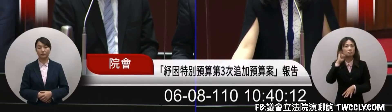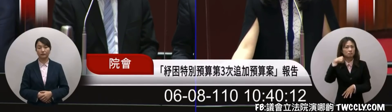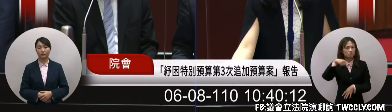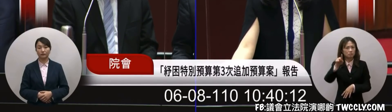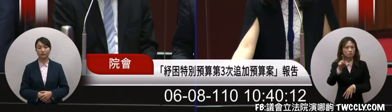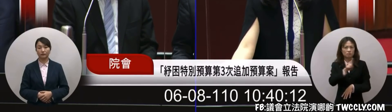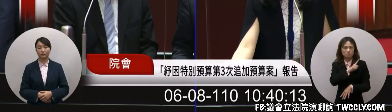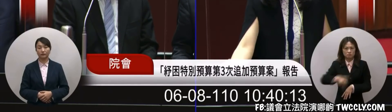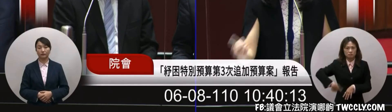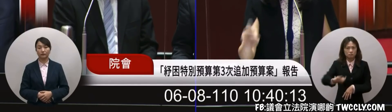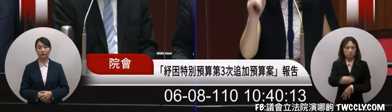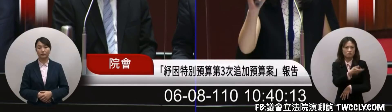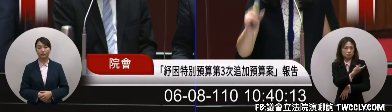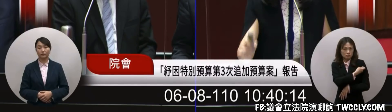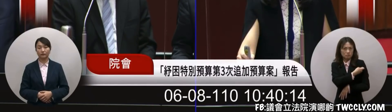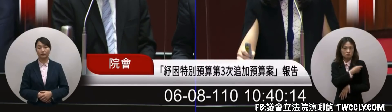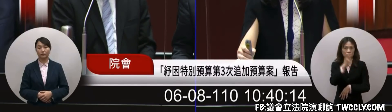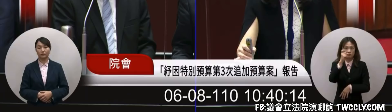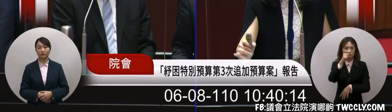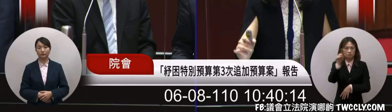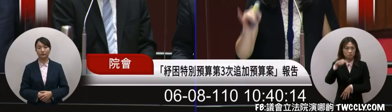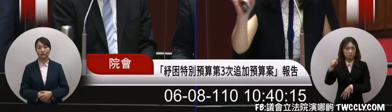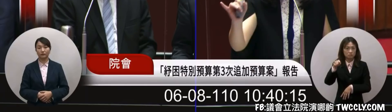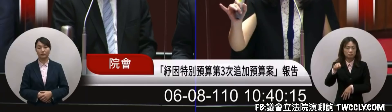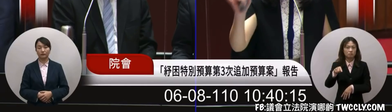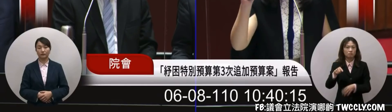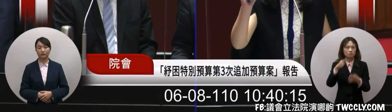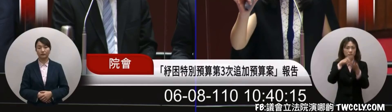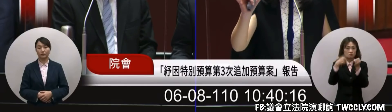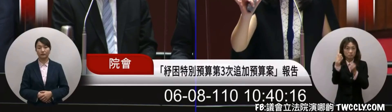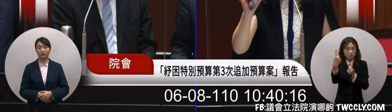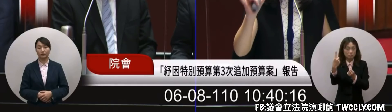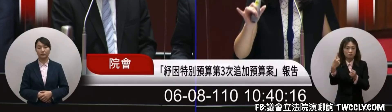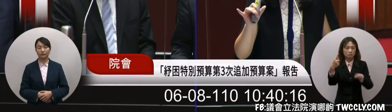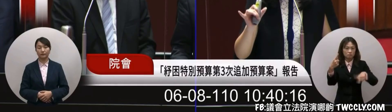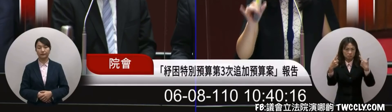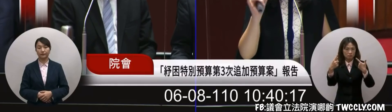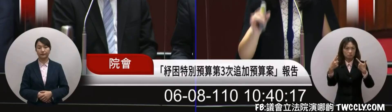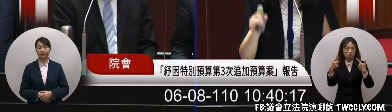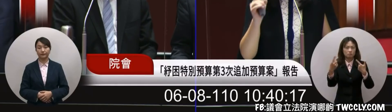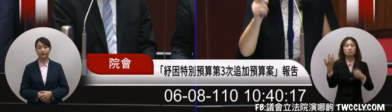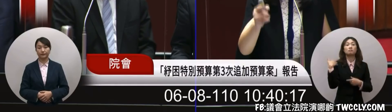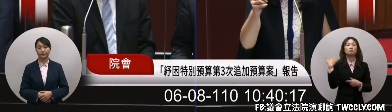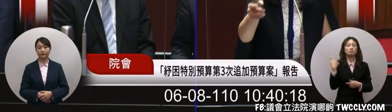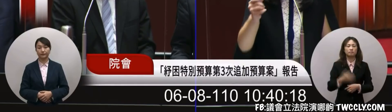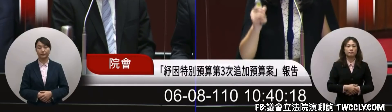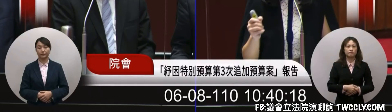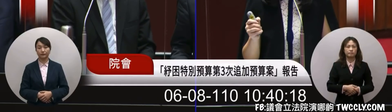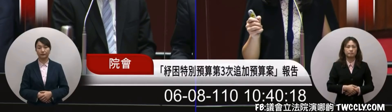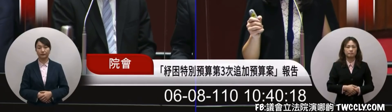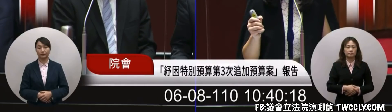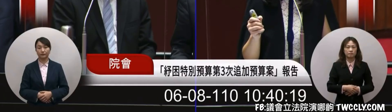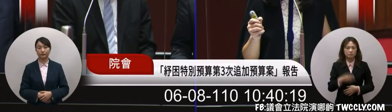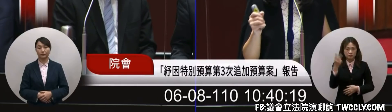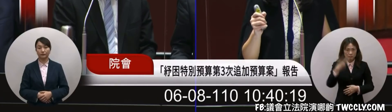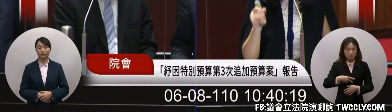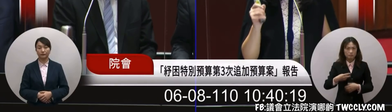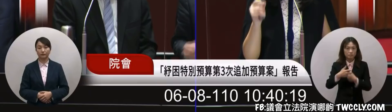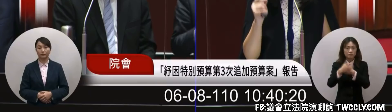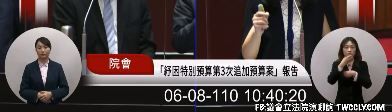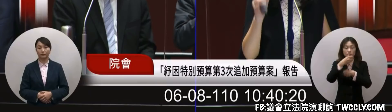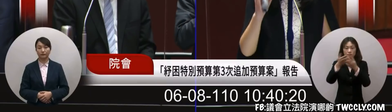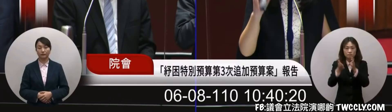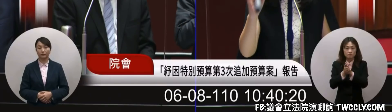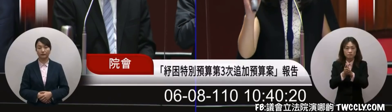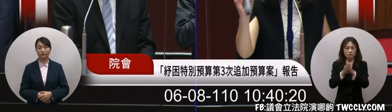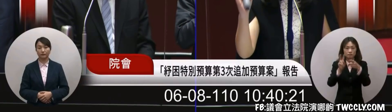自费的 AZ 疫苗，一剂是600元。当时那600元这样的数字，算上刚刚讲的，我们的卫福部薛市长有说，现在的